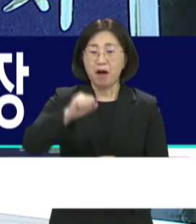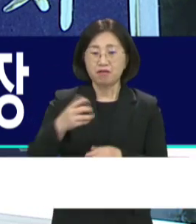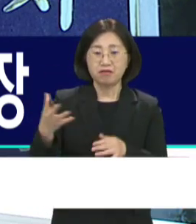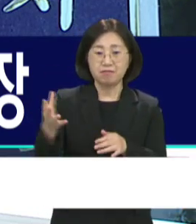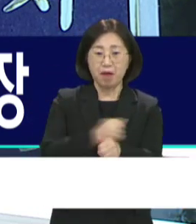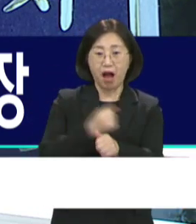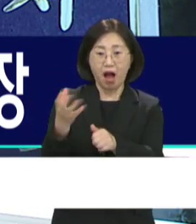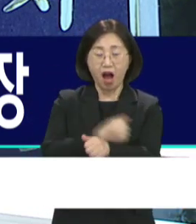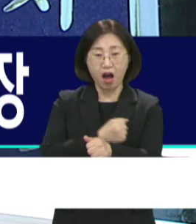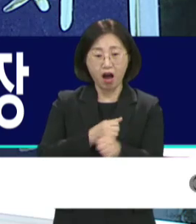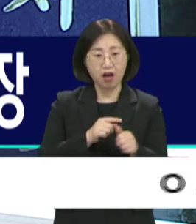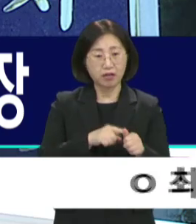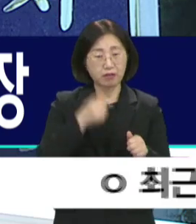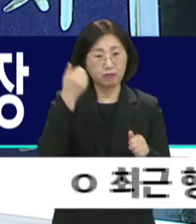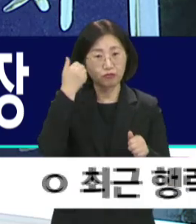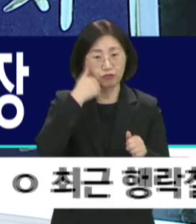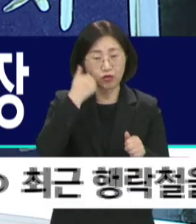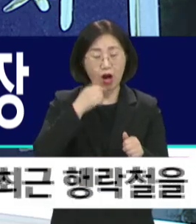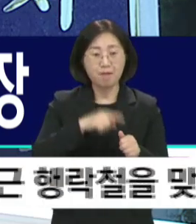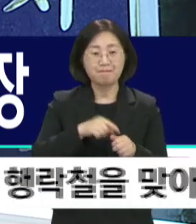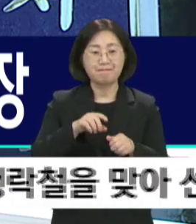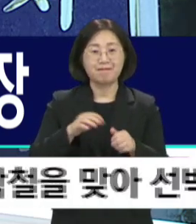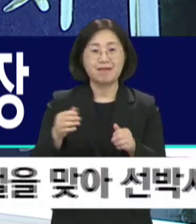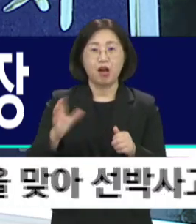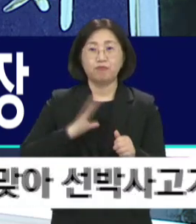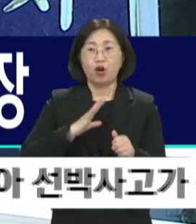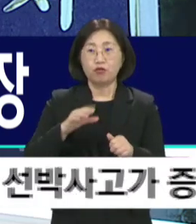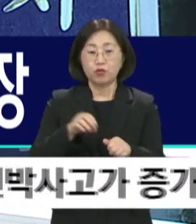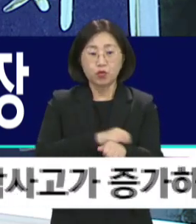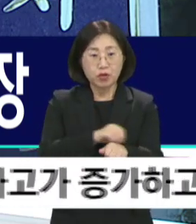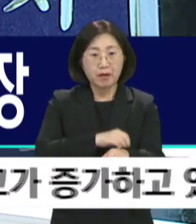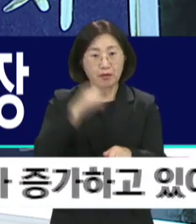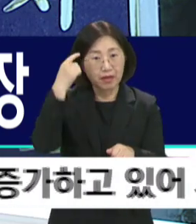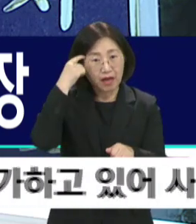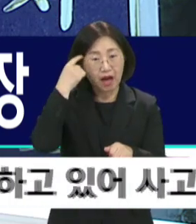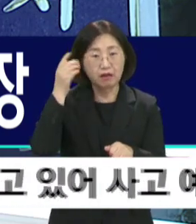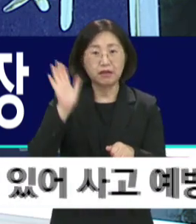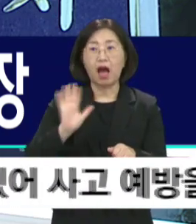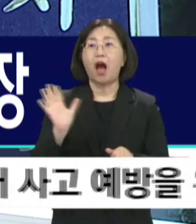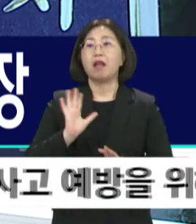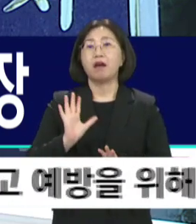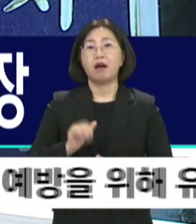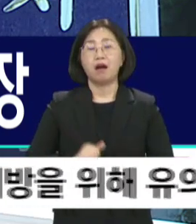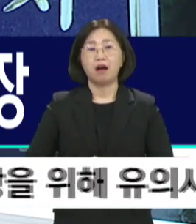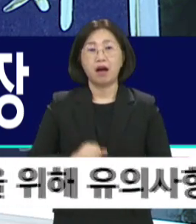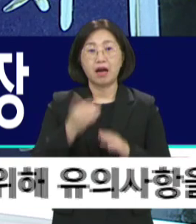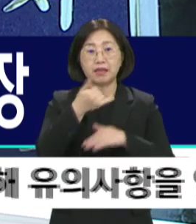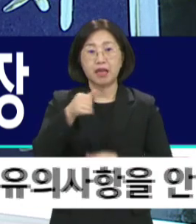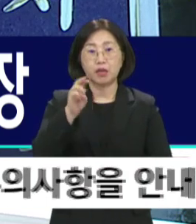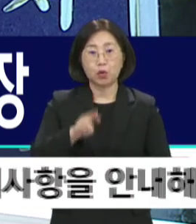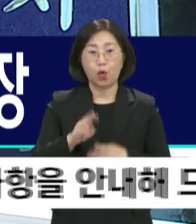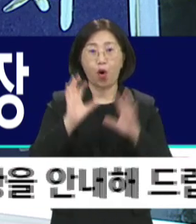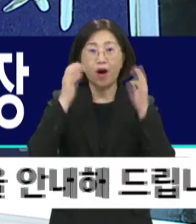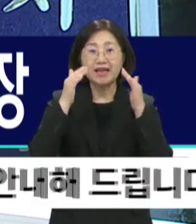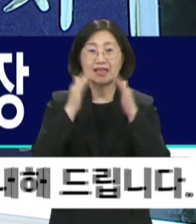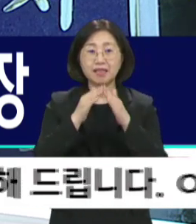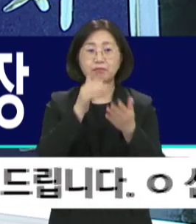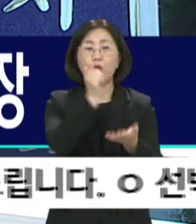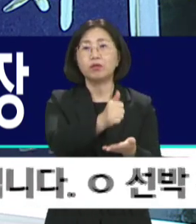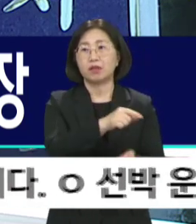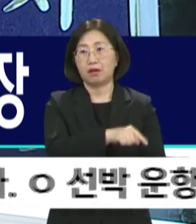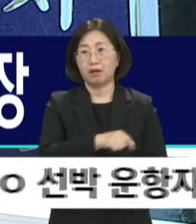아마 조직폭력배라고 생각들 하실 텐데요. 놀랍게도 교육자인 세종의 한 어린이집 원장이 벌인